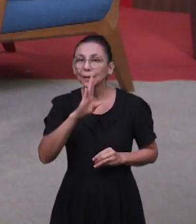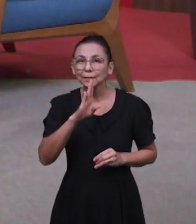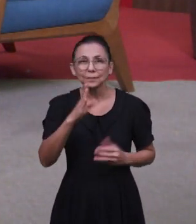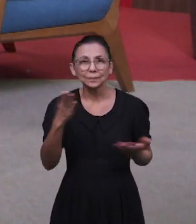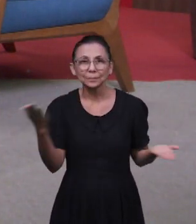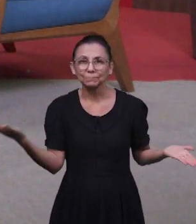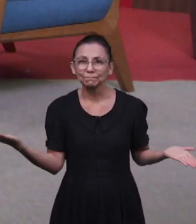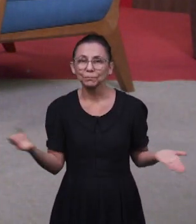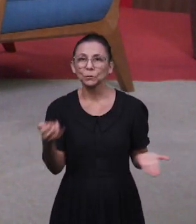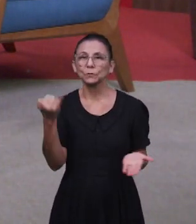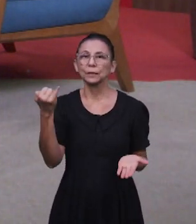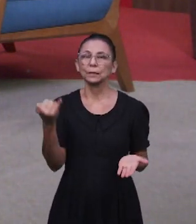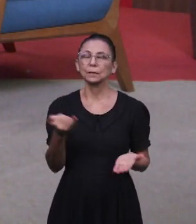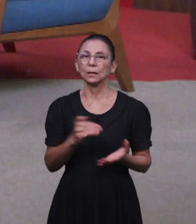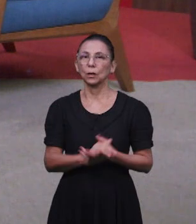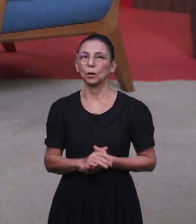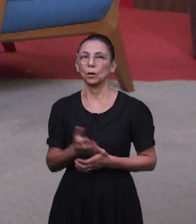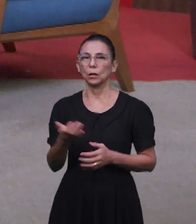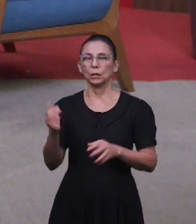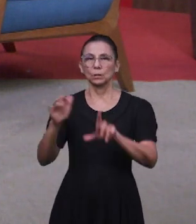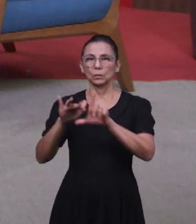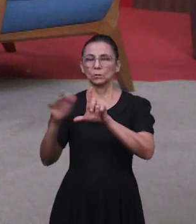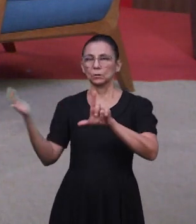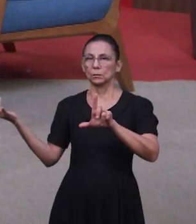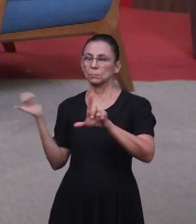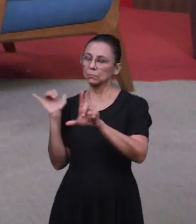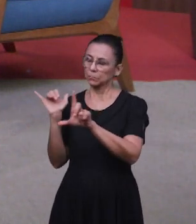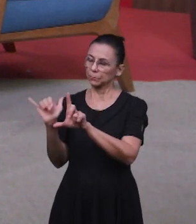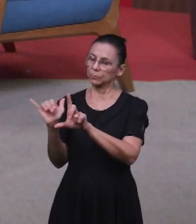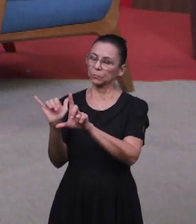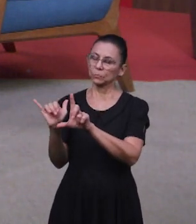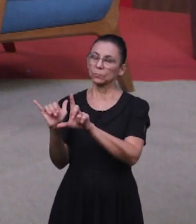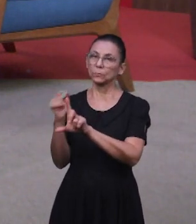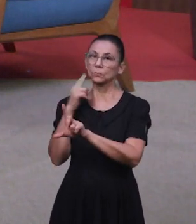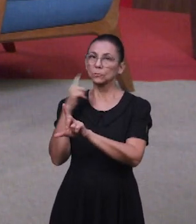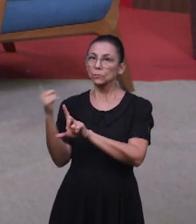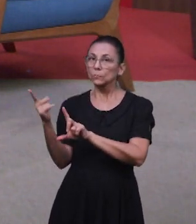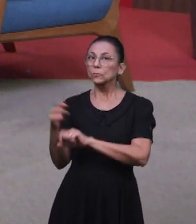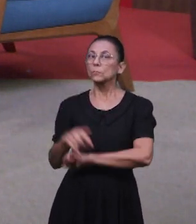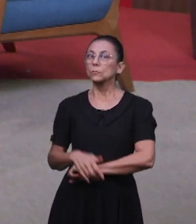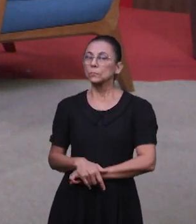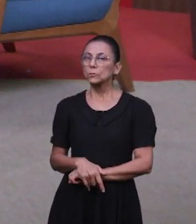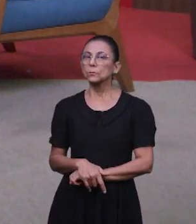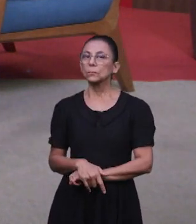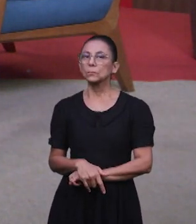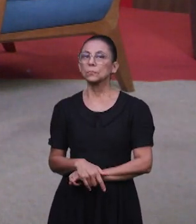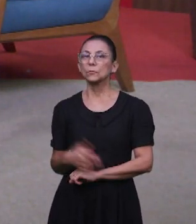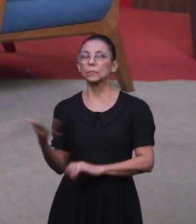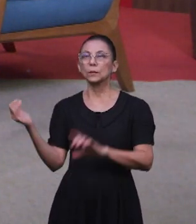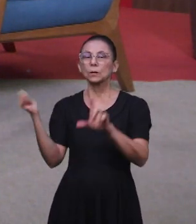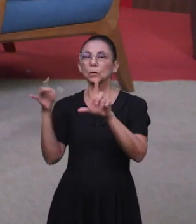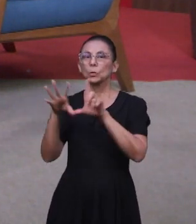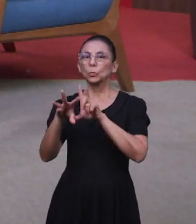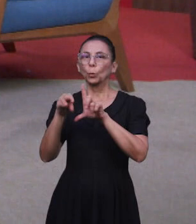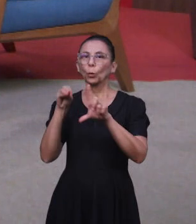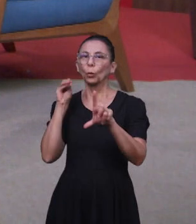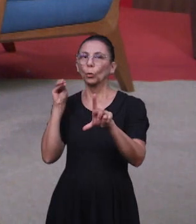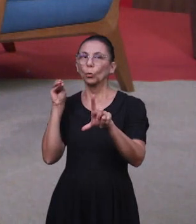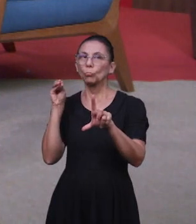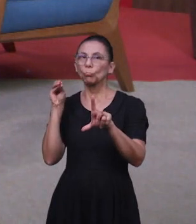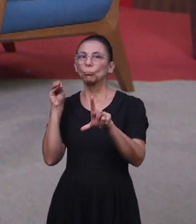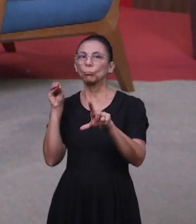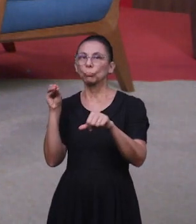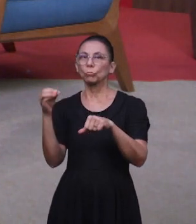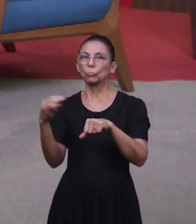voulez, vous pouvez utiliser la caméra de votre smartphone vers le code qui apparaît à côté du numéro. Votre